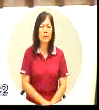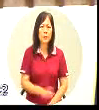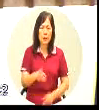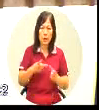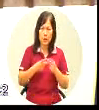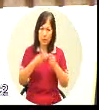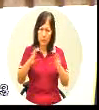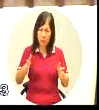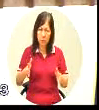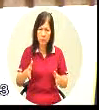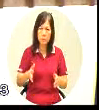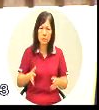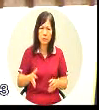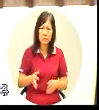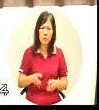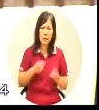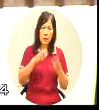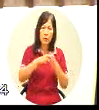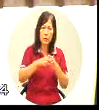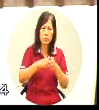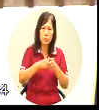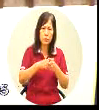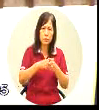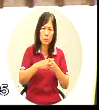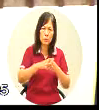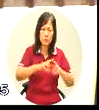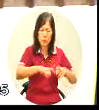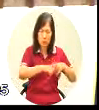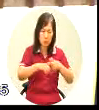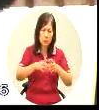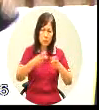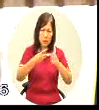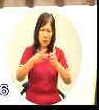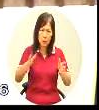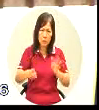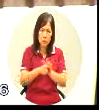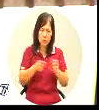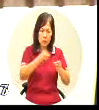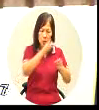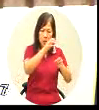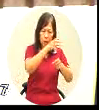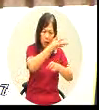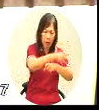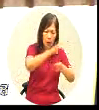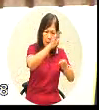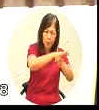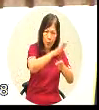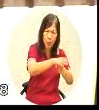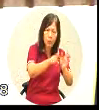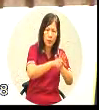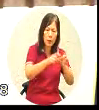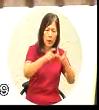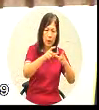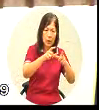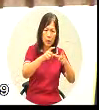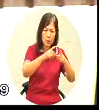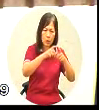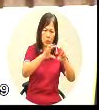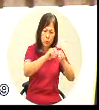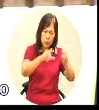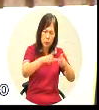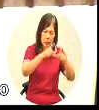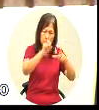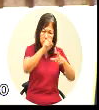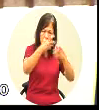期这做了好像是填海造陆几十公顷的土地哈，